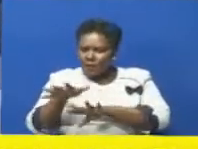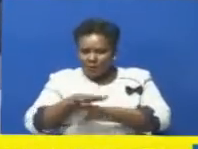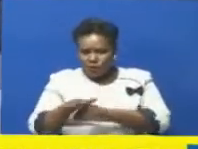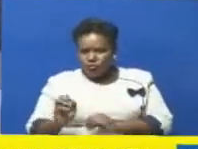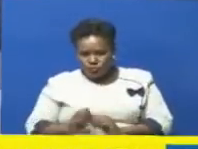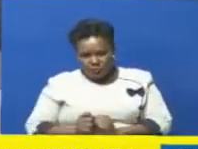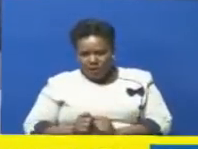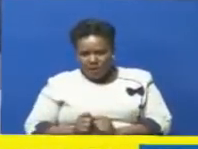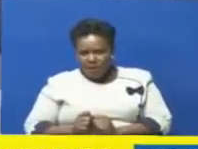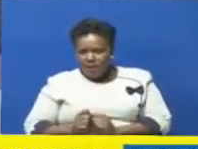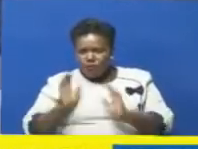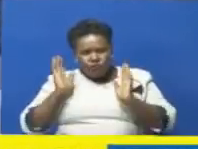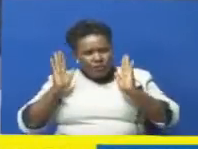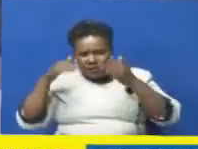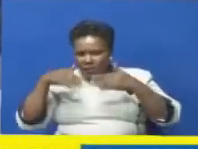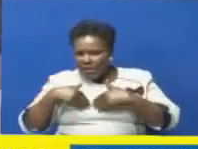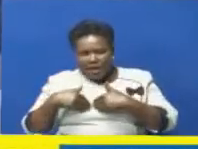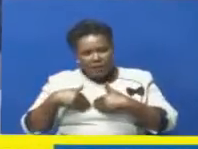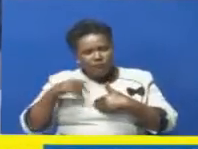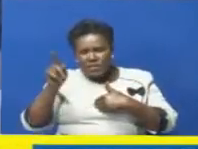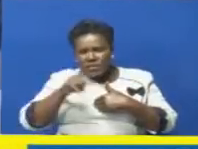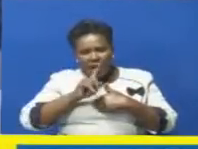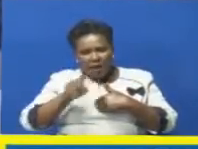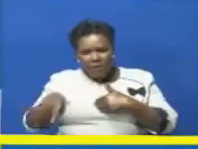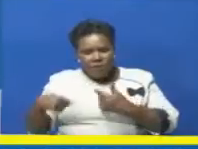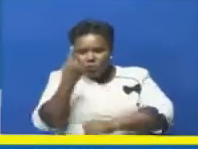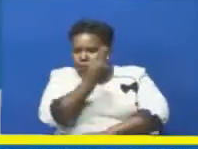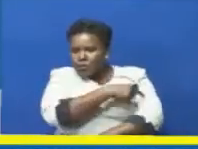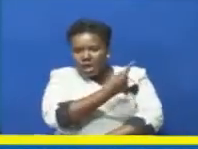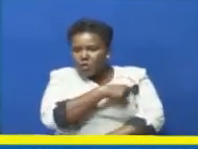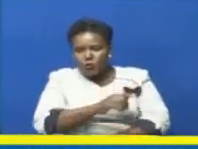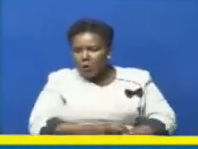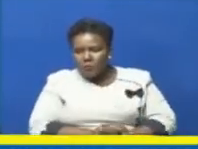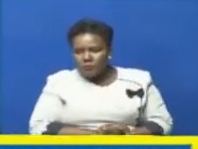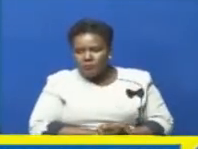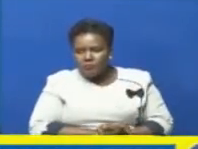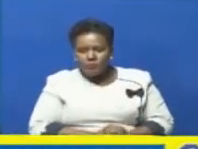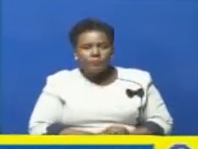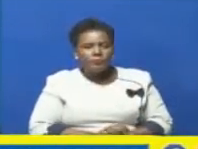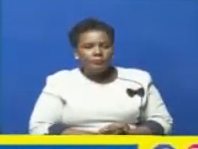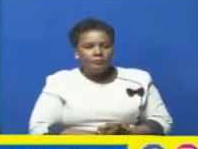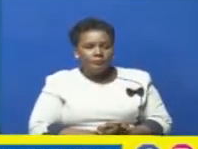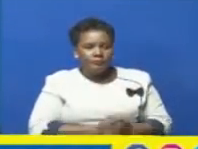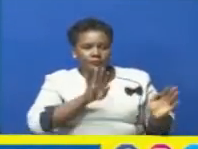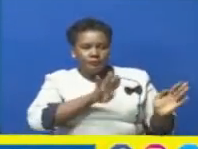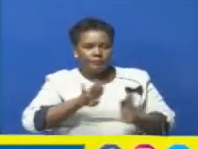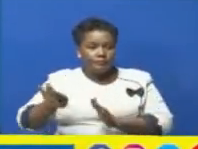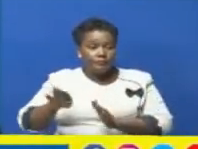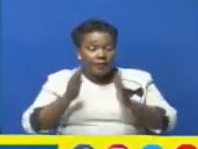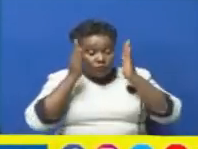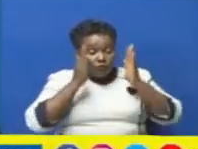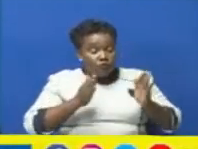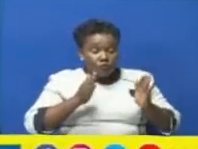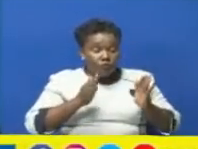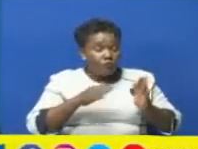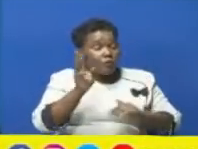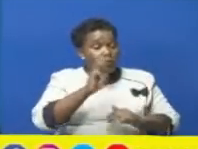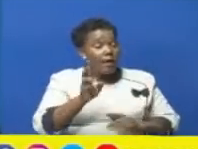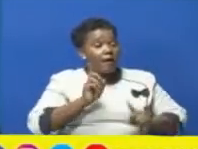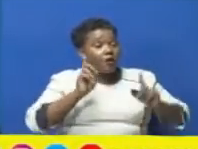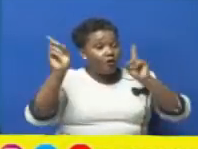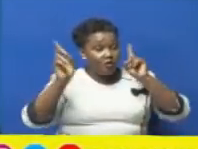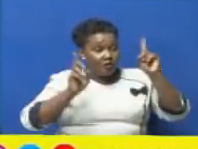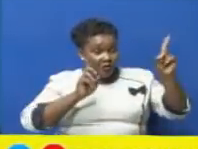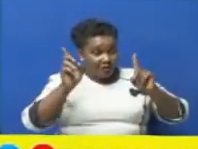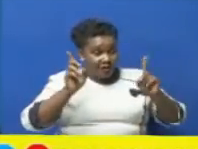Kiislamu kuchanjwa. Ahmad Ali, TBC. Mkuu wa wilaya ya Kondoa Dr. Hamisi Mkanachi amesema